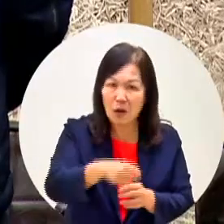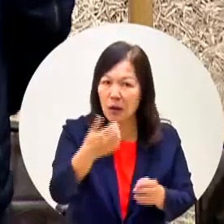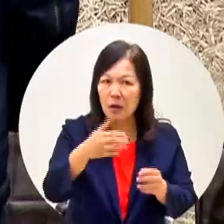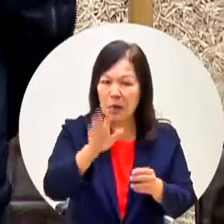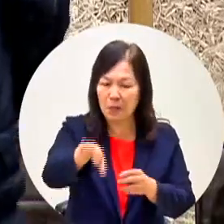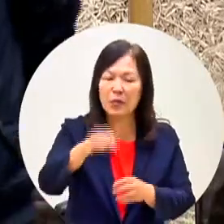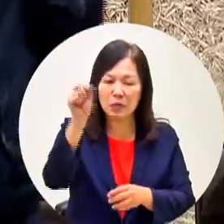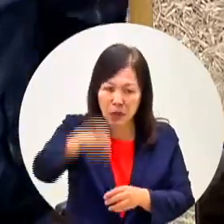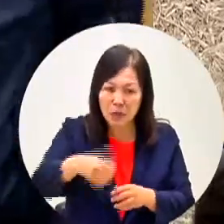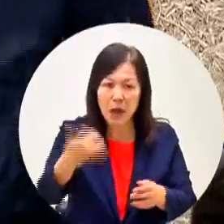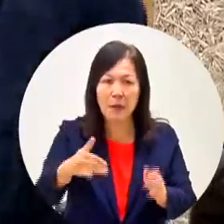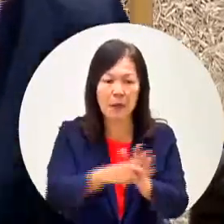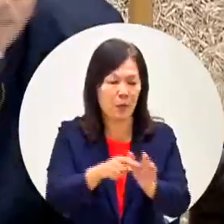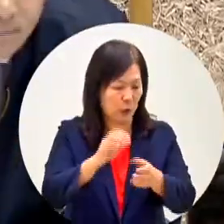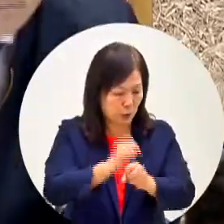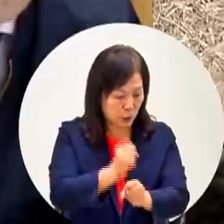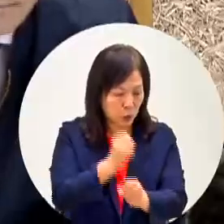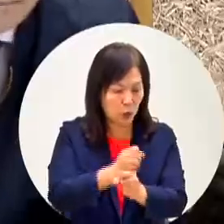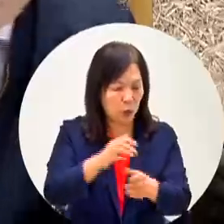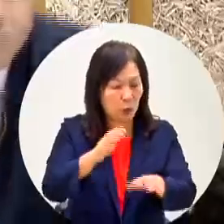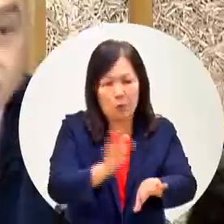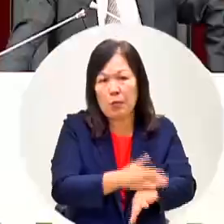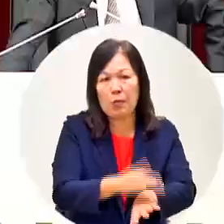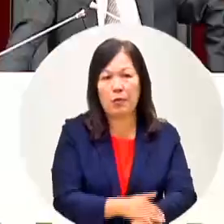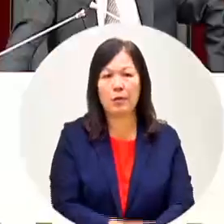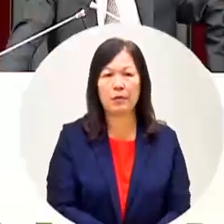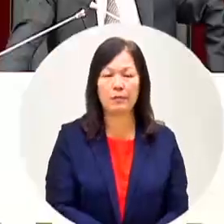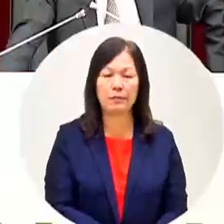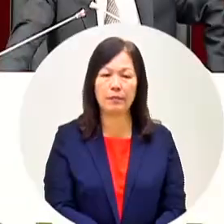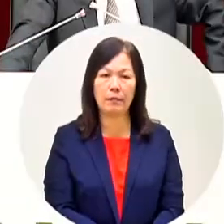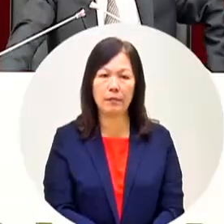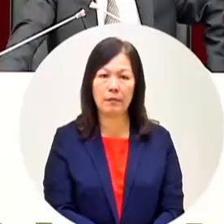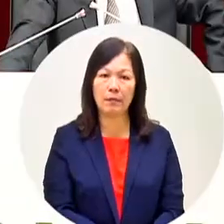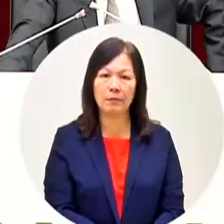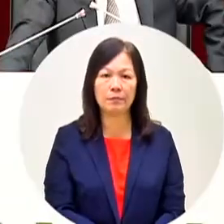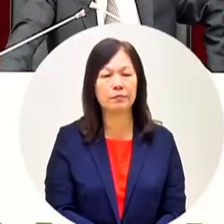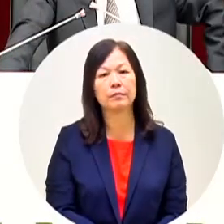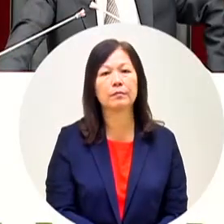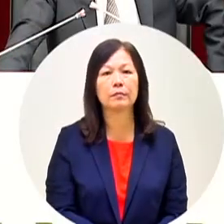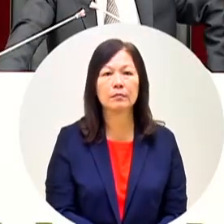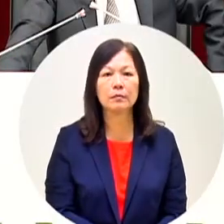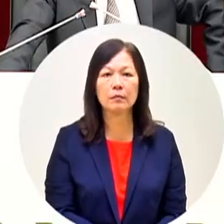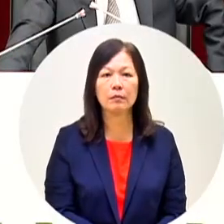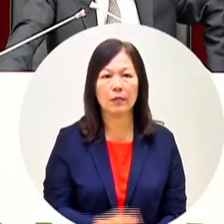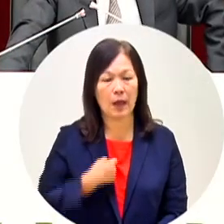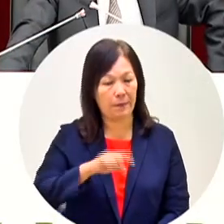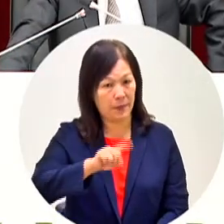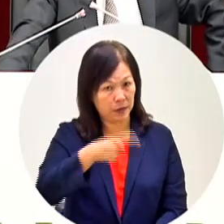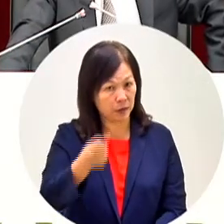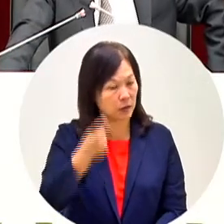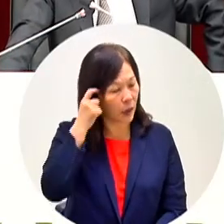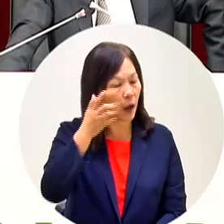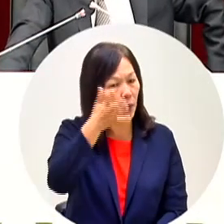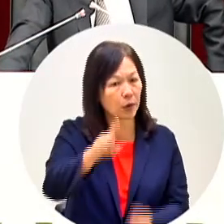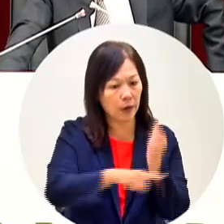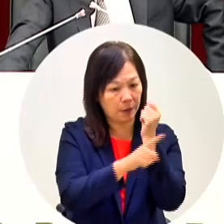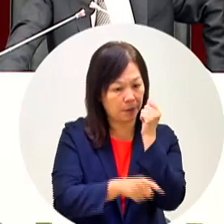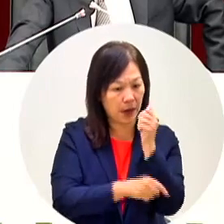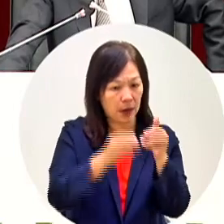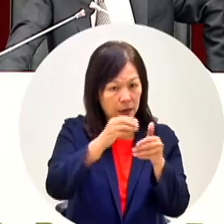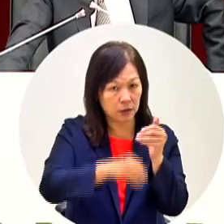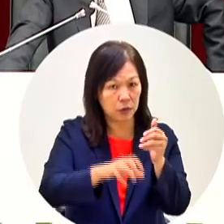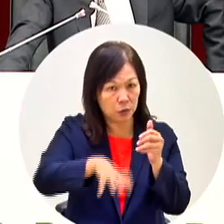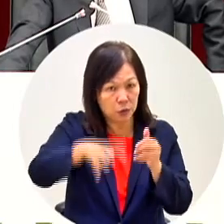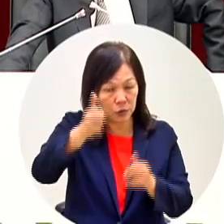个方案。 谢谢局长。 好，那我接下来请法制局长。法制局长，我要请教你一下。